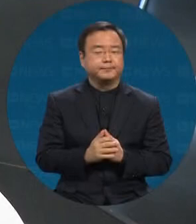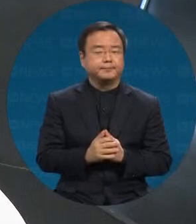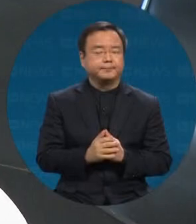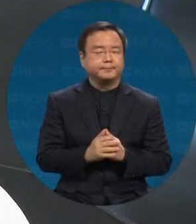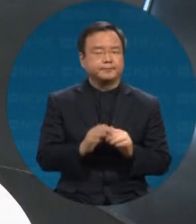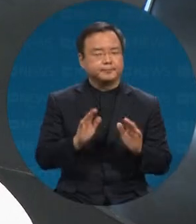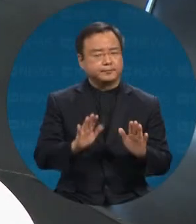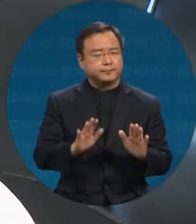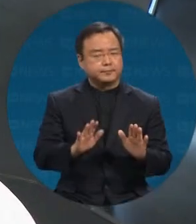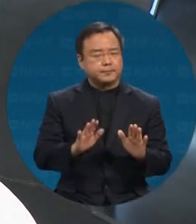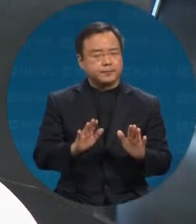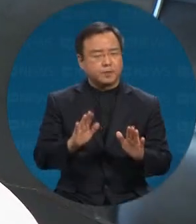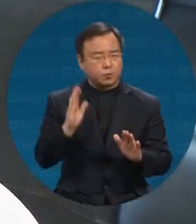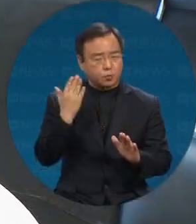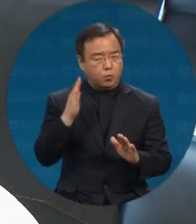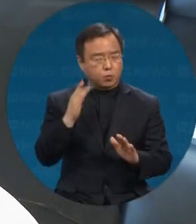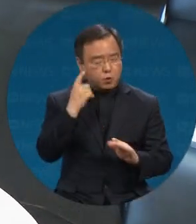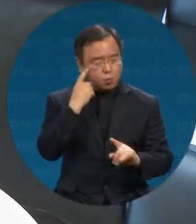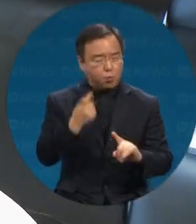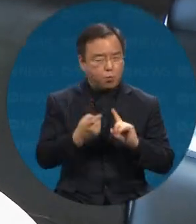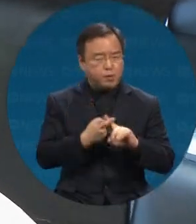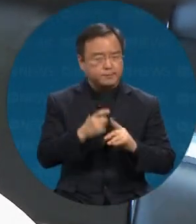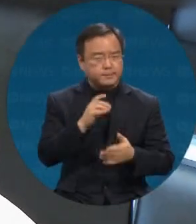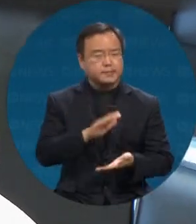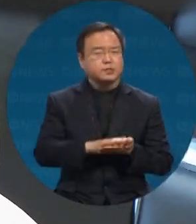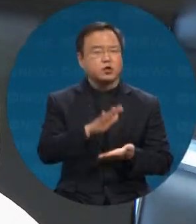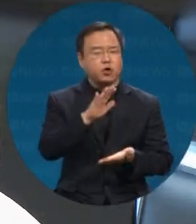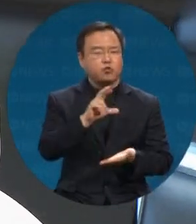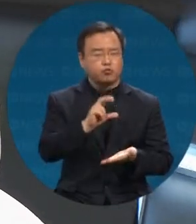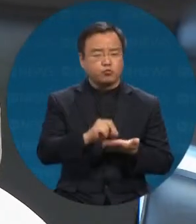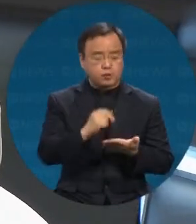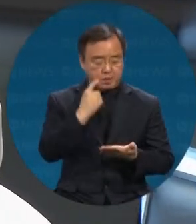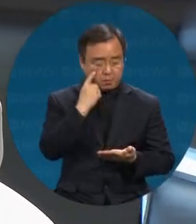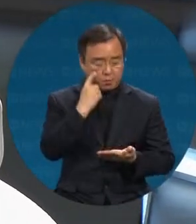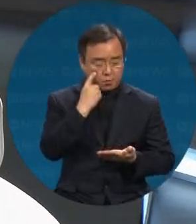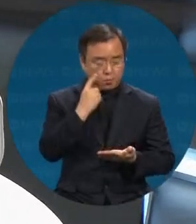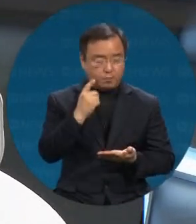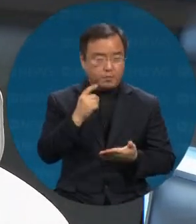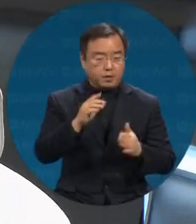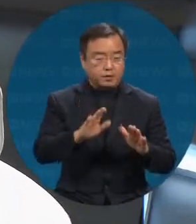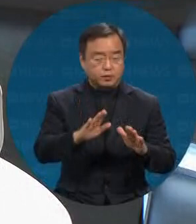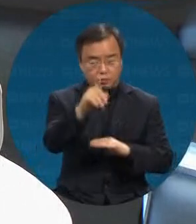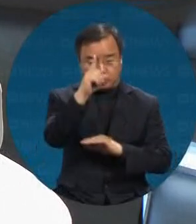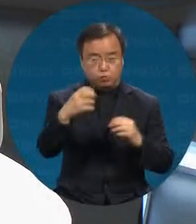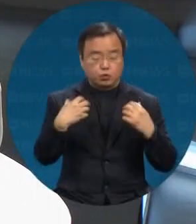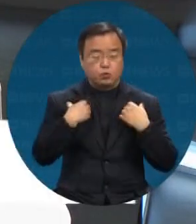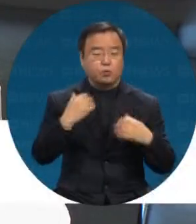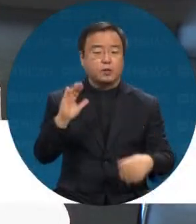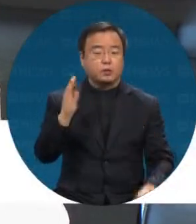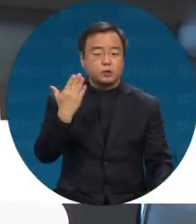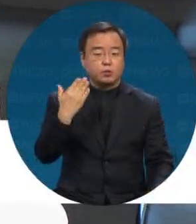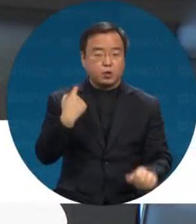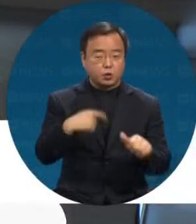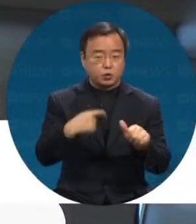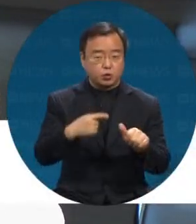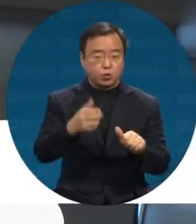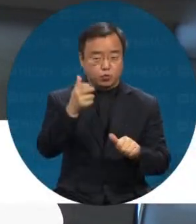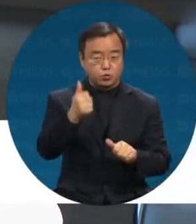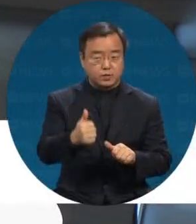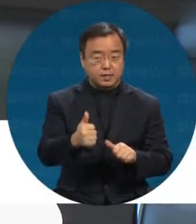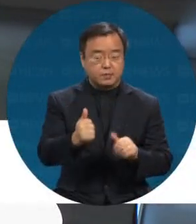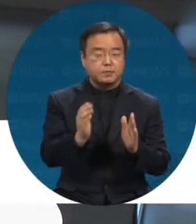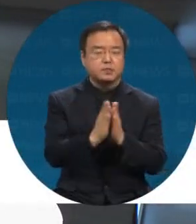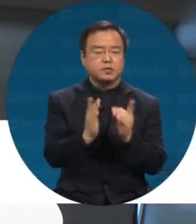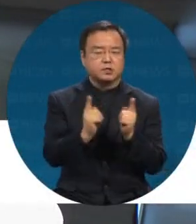우선은 가장 좀 뜨거운 현안부터 여쭤보겠습니다 정부가 최근 교육감 직선제 폐지를 추진한다는 계획을 밝혔습니다